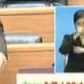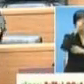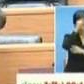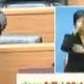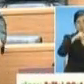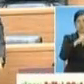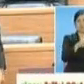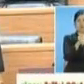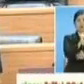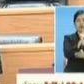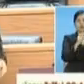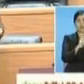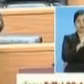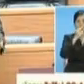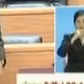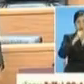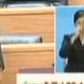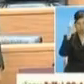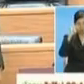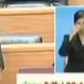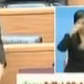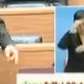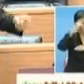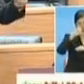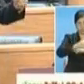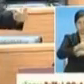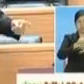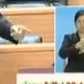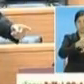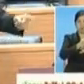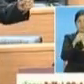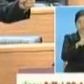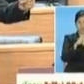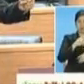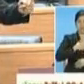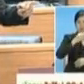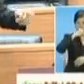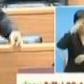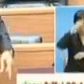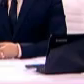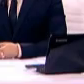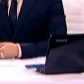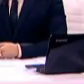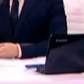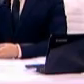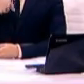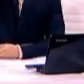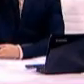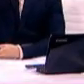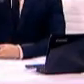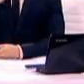ท่านรองนายกเองก็จบรางกำแหงผมก็รางกำแหงนะครับเพราะฉะนั้นอย่างนี้ไม่ได้ครับต้องถอนเลยครับ นี่ขอหน่อยเถ